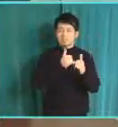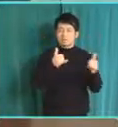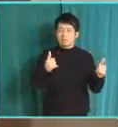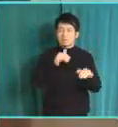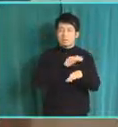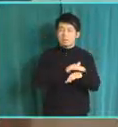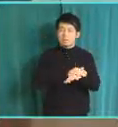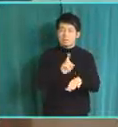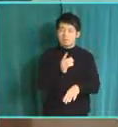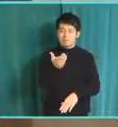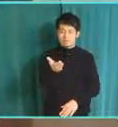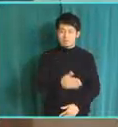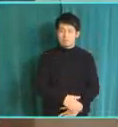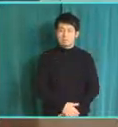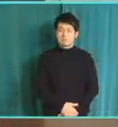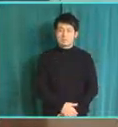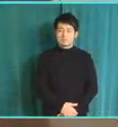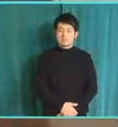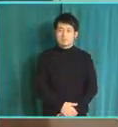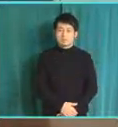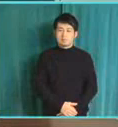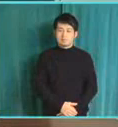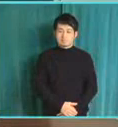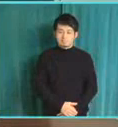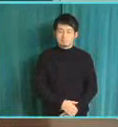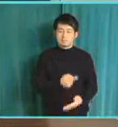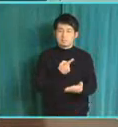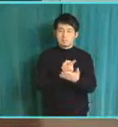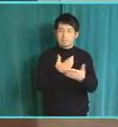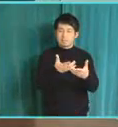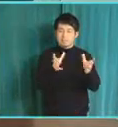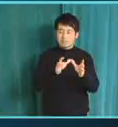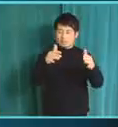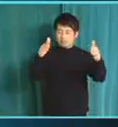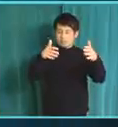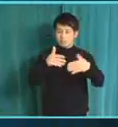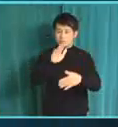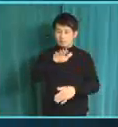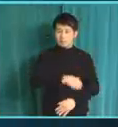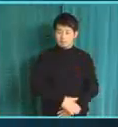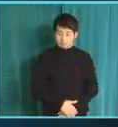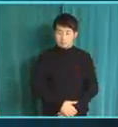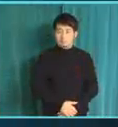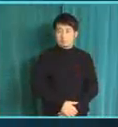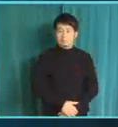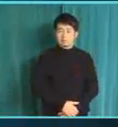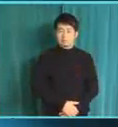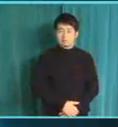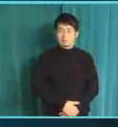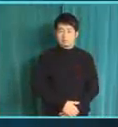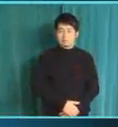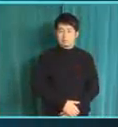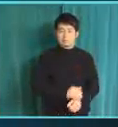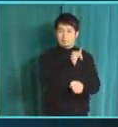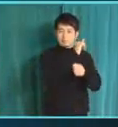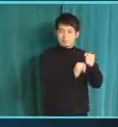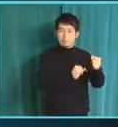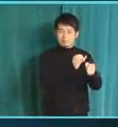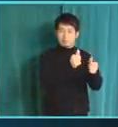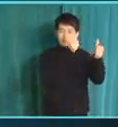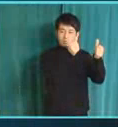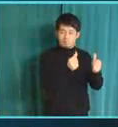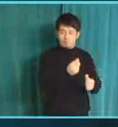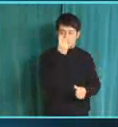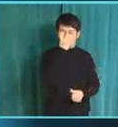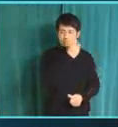どうしたらいいですか？ はい、ぜひ参加団体も募集はしていて、はい、またホームページとかで確認してい